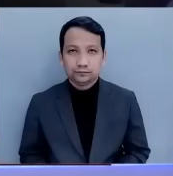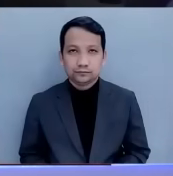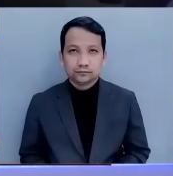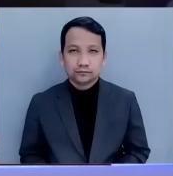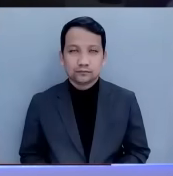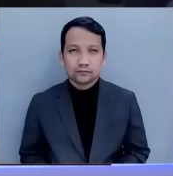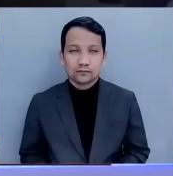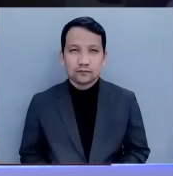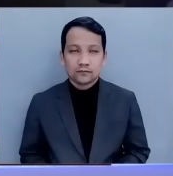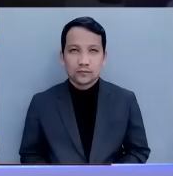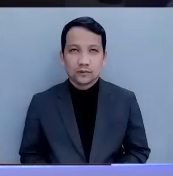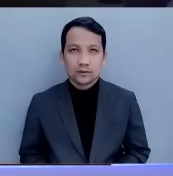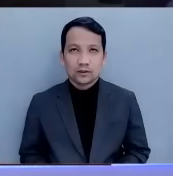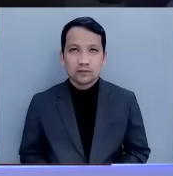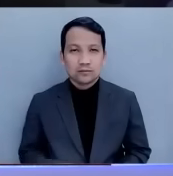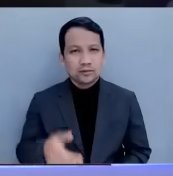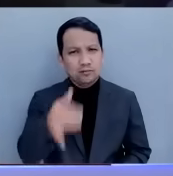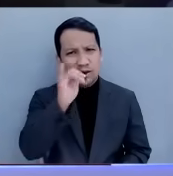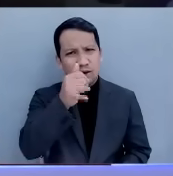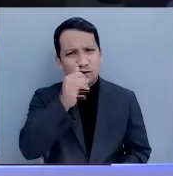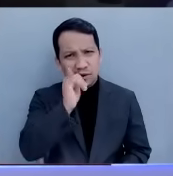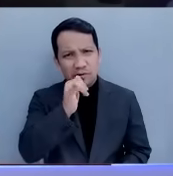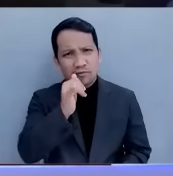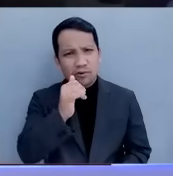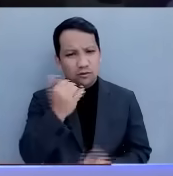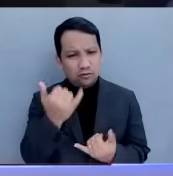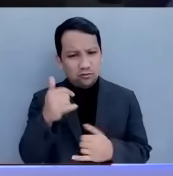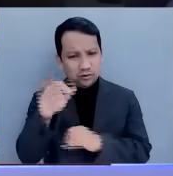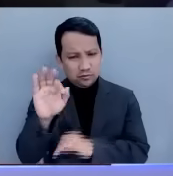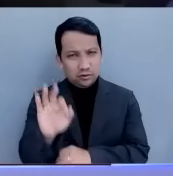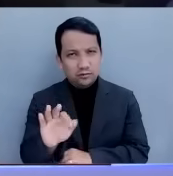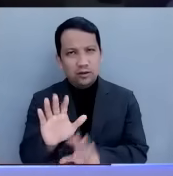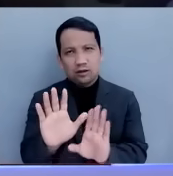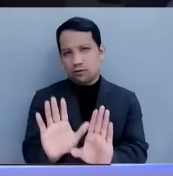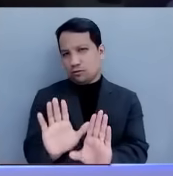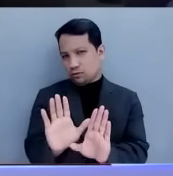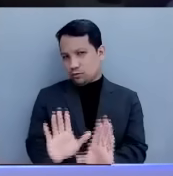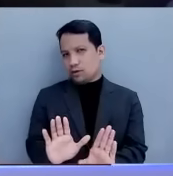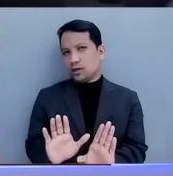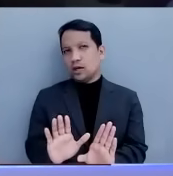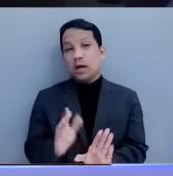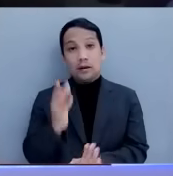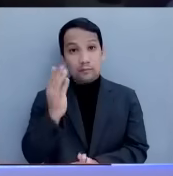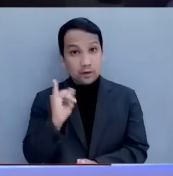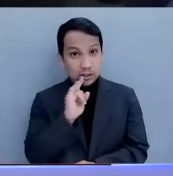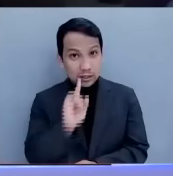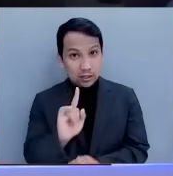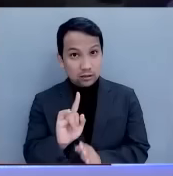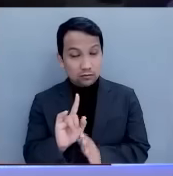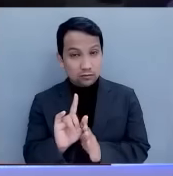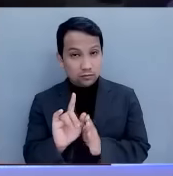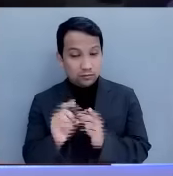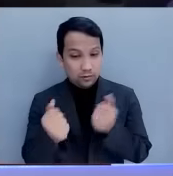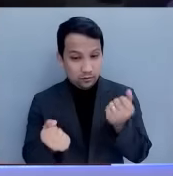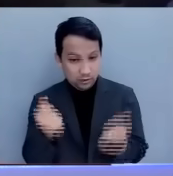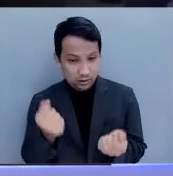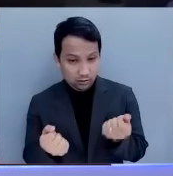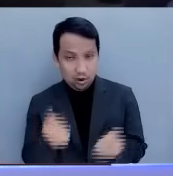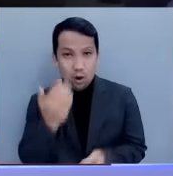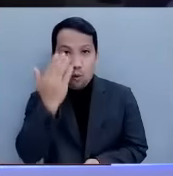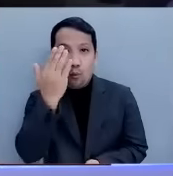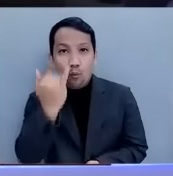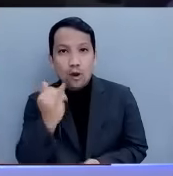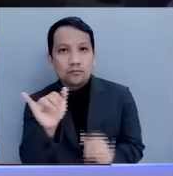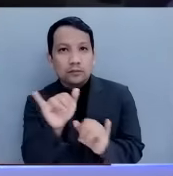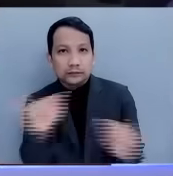Sa mga umiinom o iinom pala ngayong Biyernes, hinay-hinay po, lalo na kung magmamaneho pa kayo. Dahil baka matulad